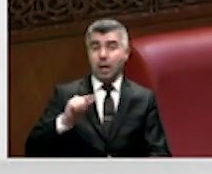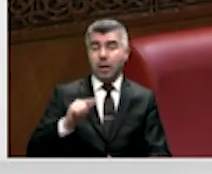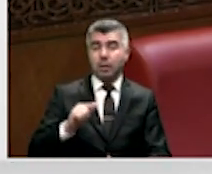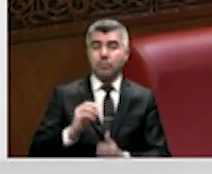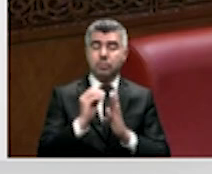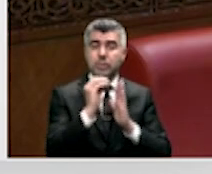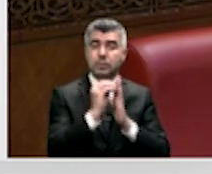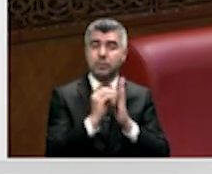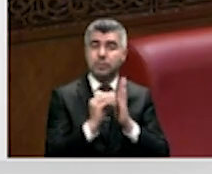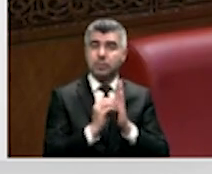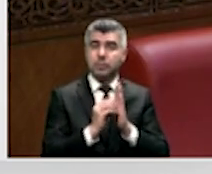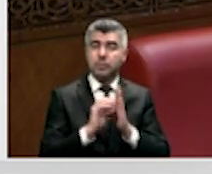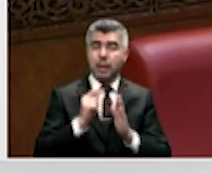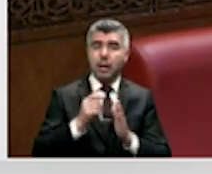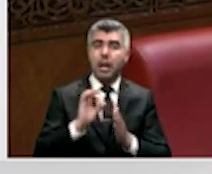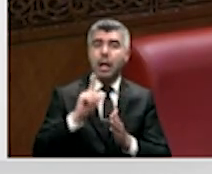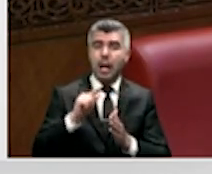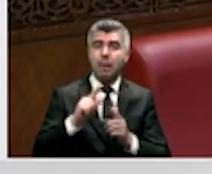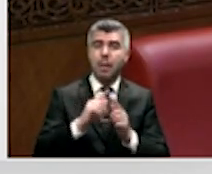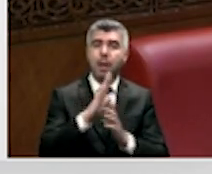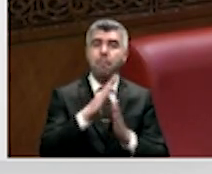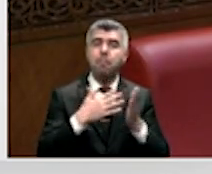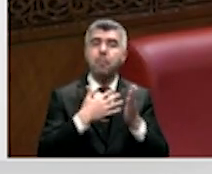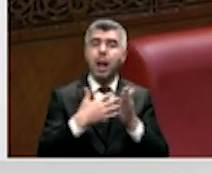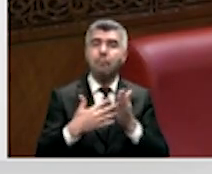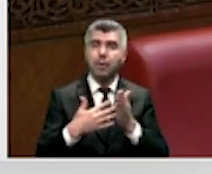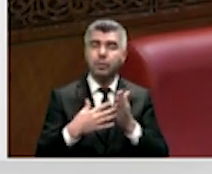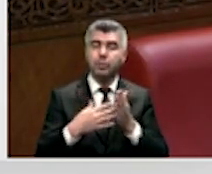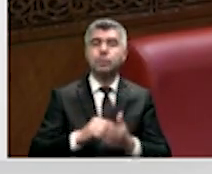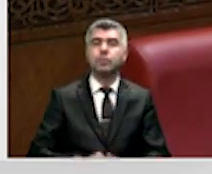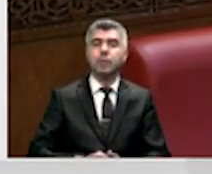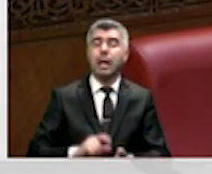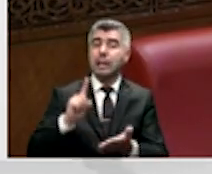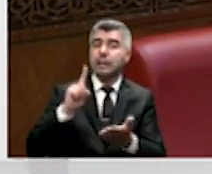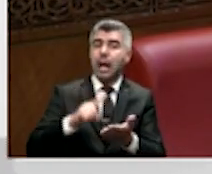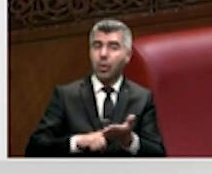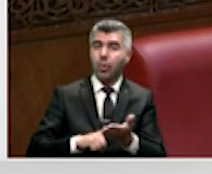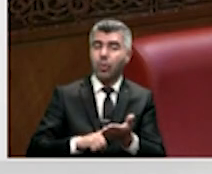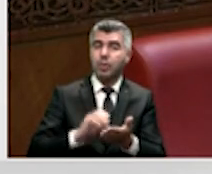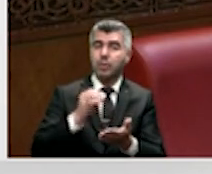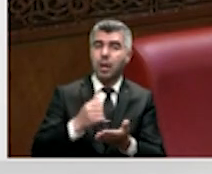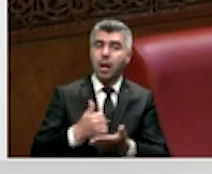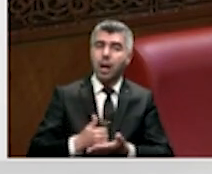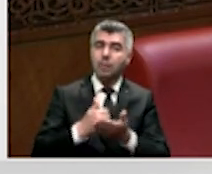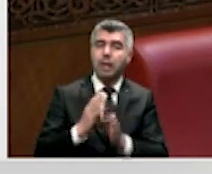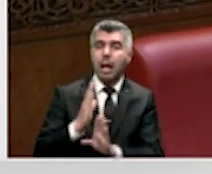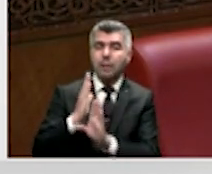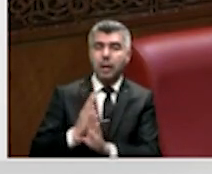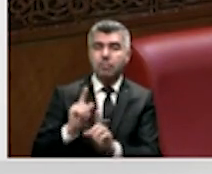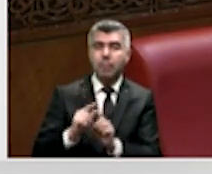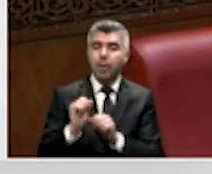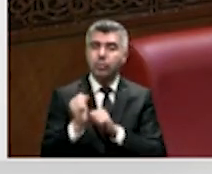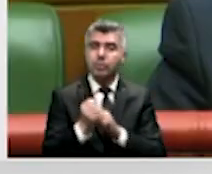في واحد العمليه اللي هي كاينه في خارطه الطريق اللي تتاكد على ضروره توفير خدمات الحراسه والنظافه